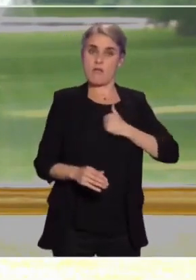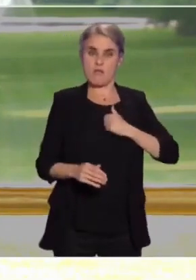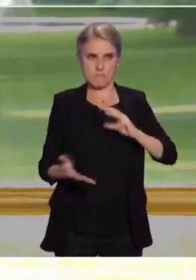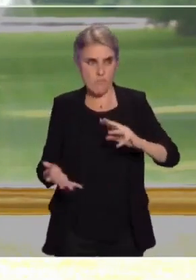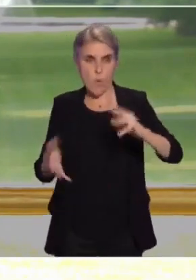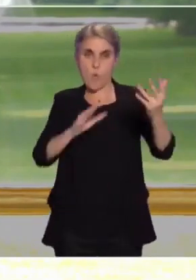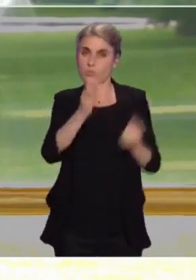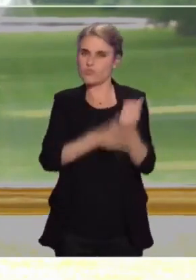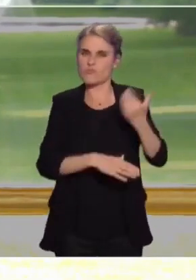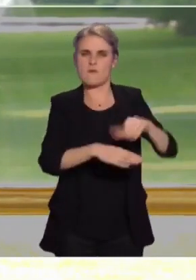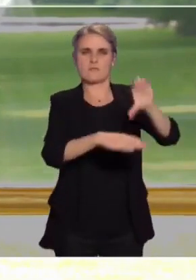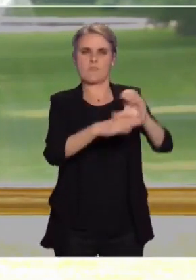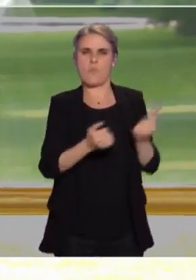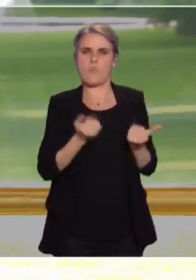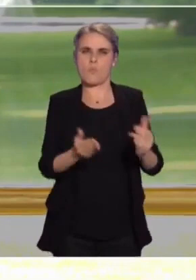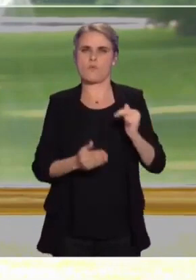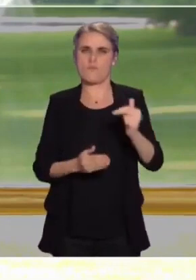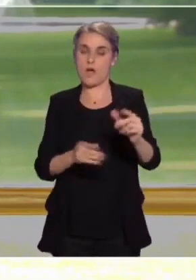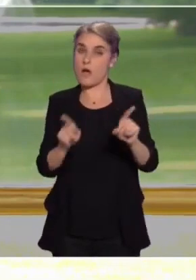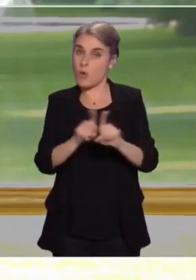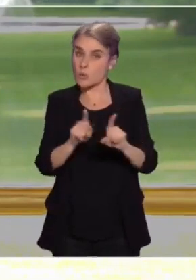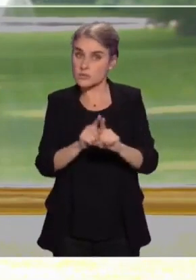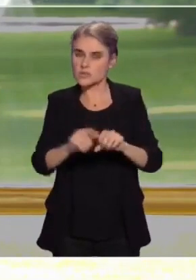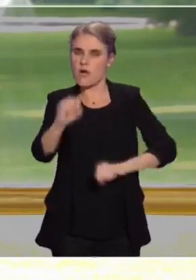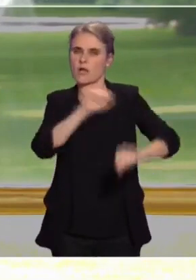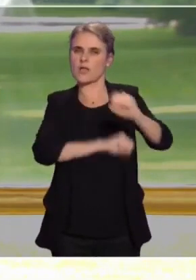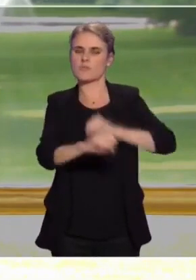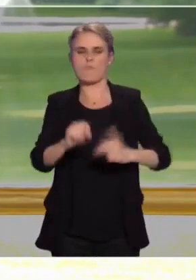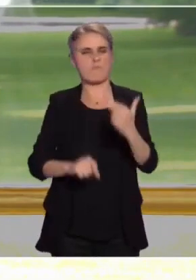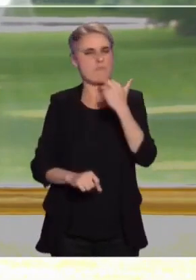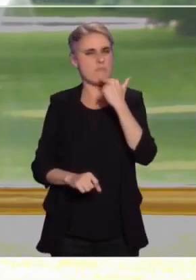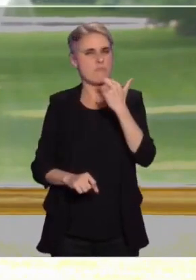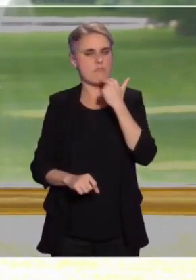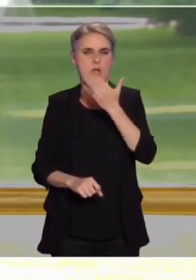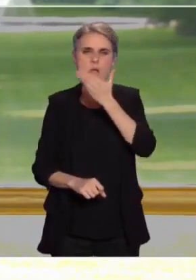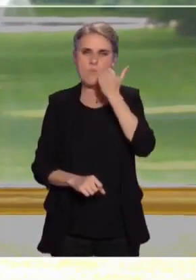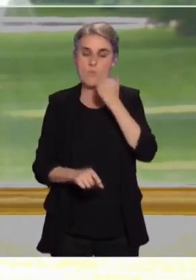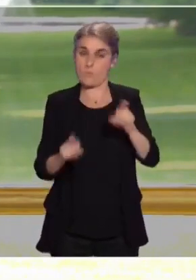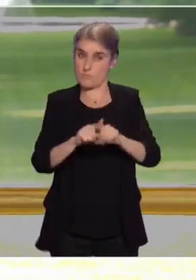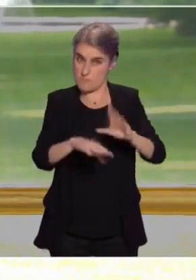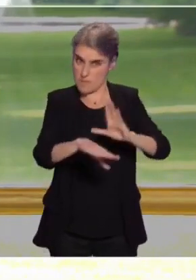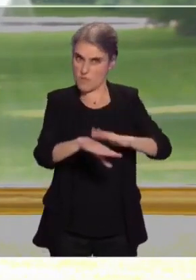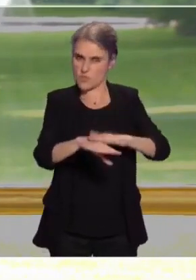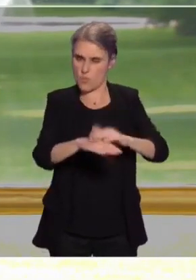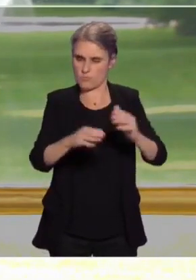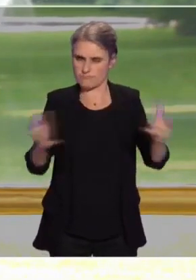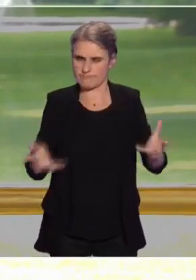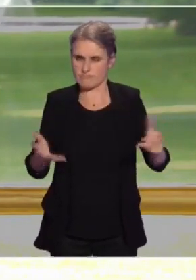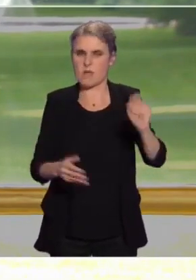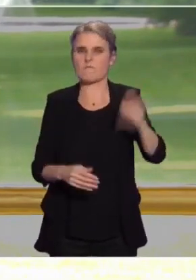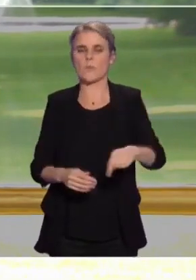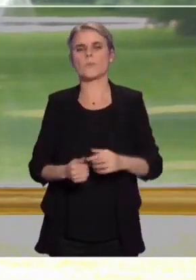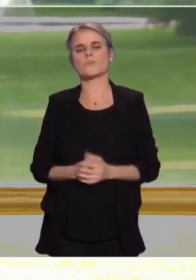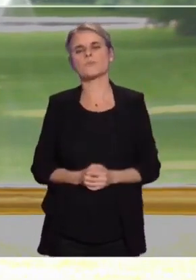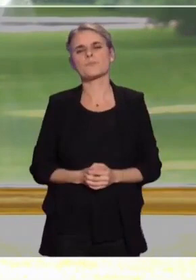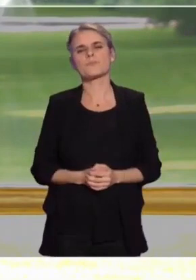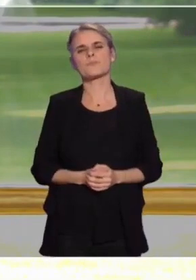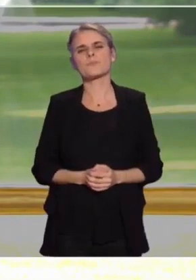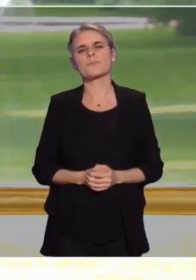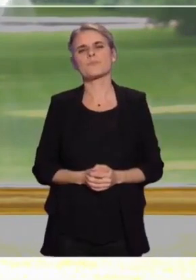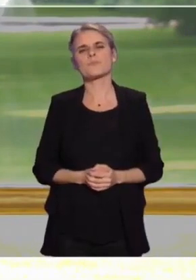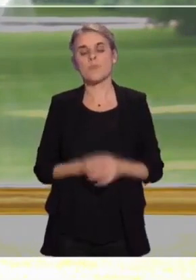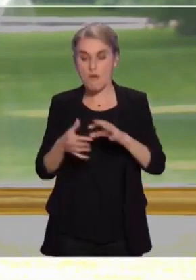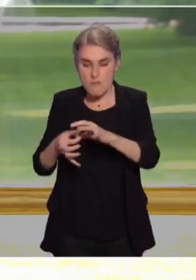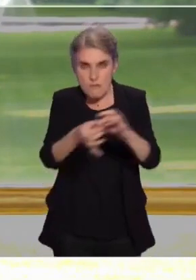investissements nouveaux et une organisation plus efficace et préventive une relance solidaire qui